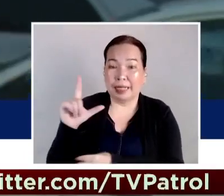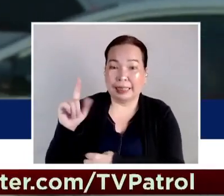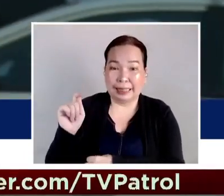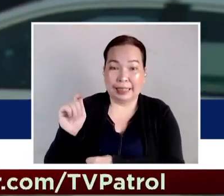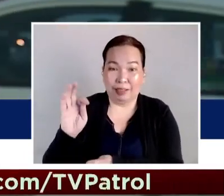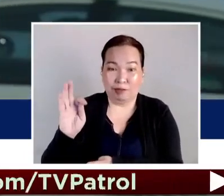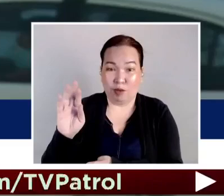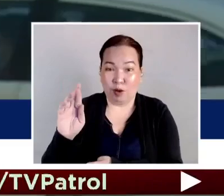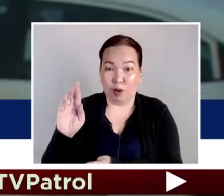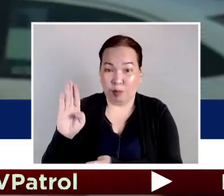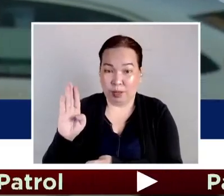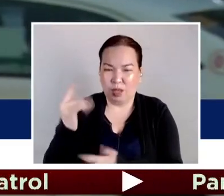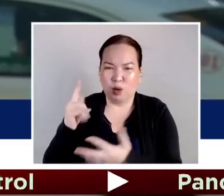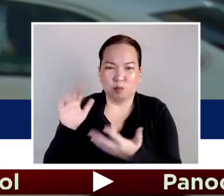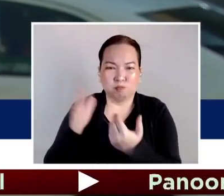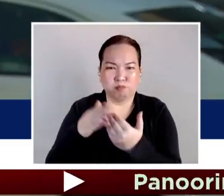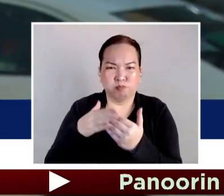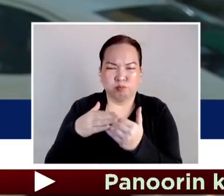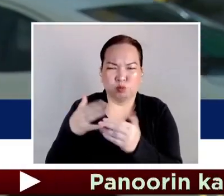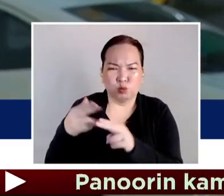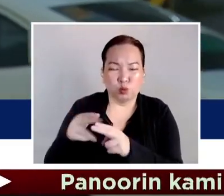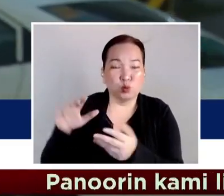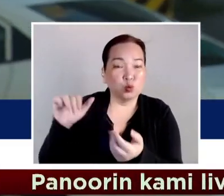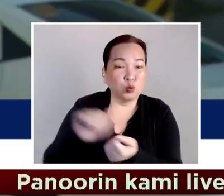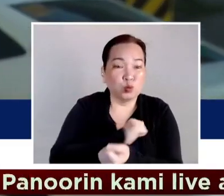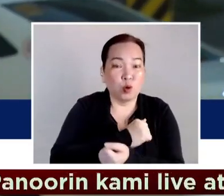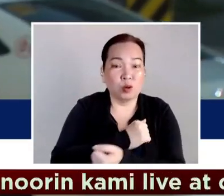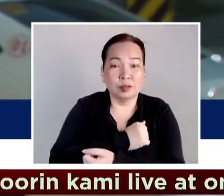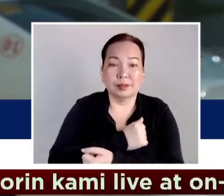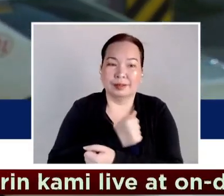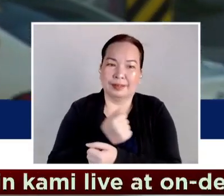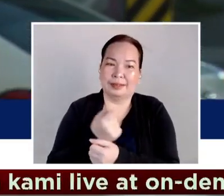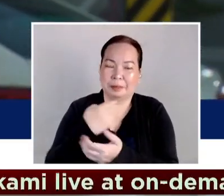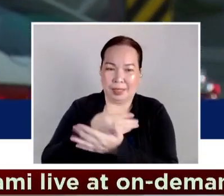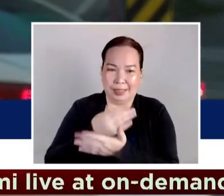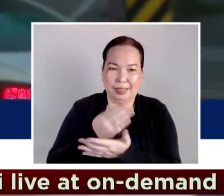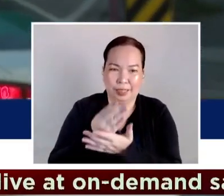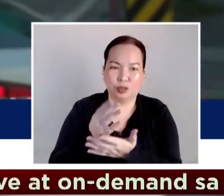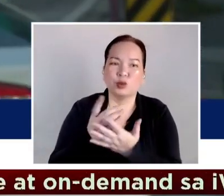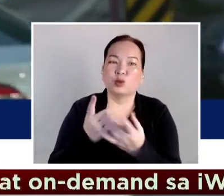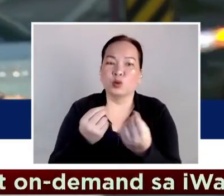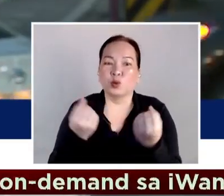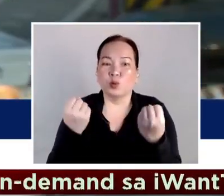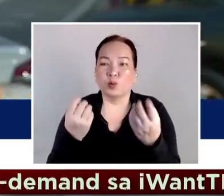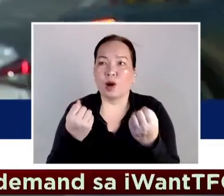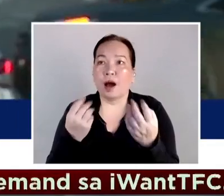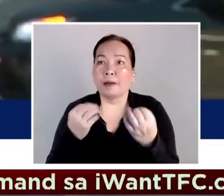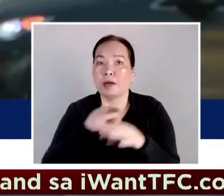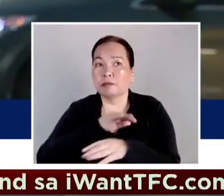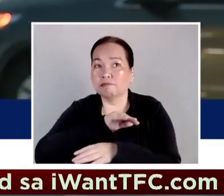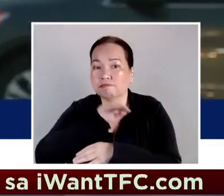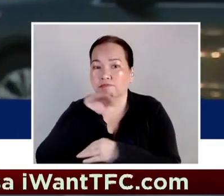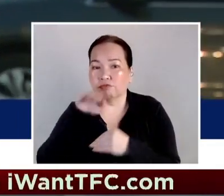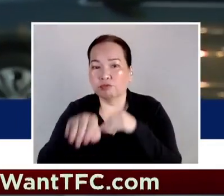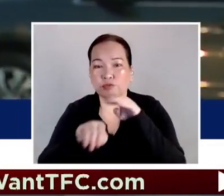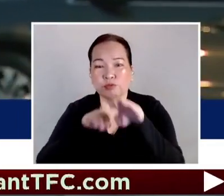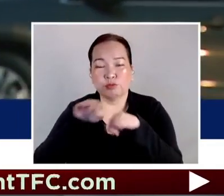Kaya karamihan ng ruta ng libreng sakay maliban sa EDSA busway ay magtatapos na ngayong